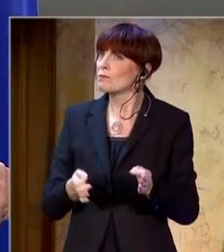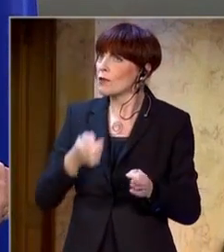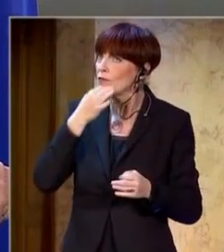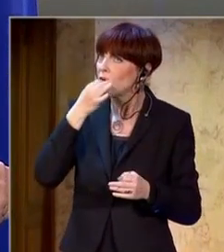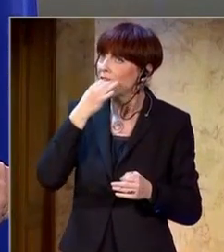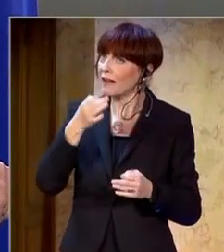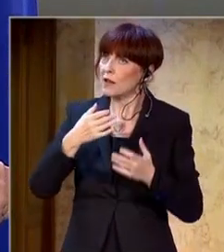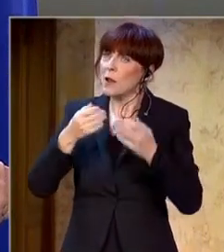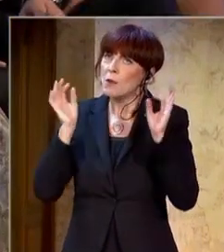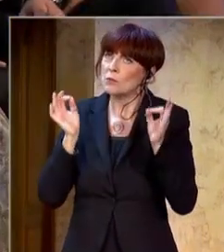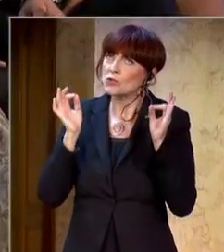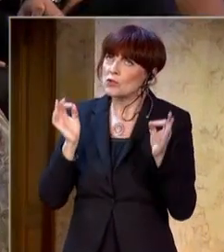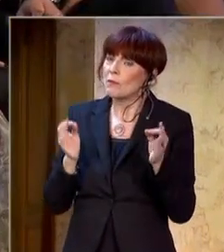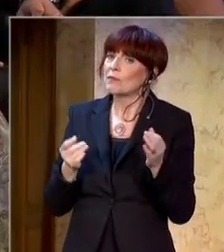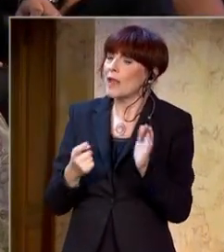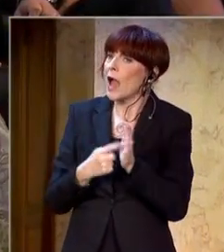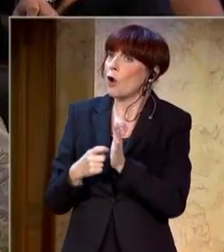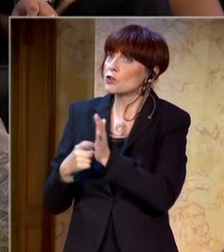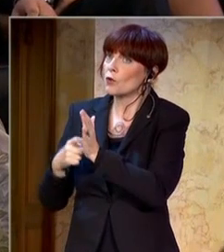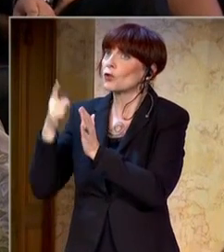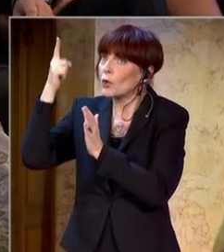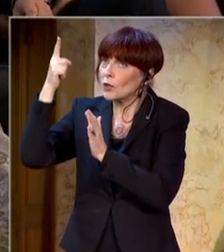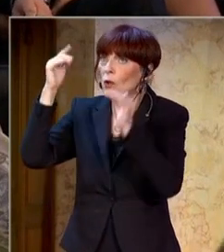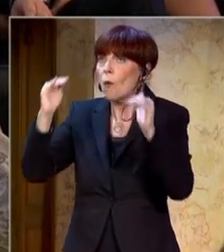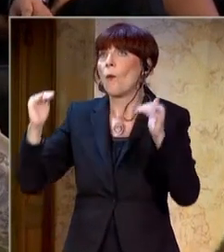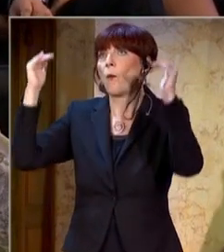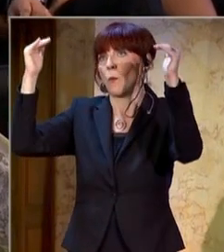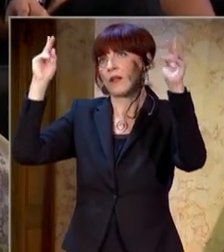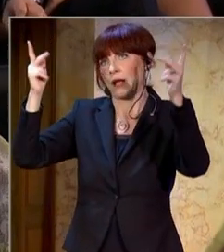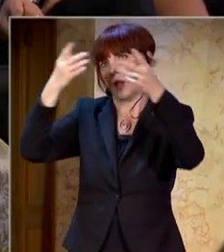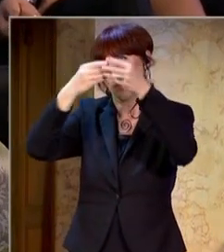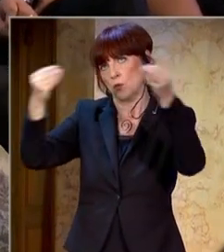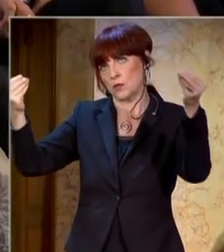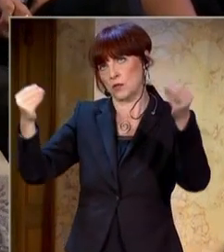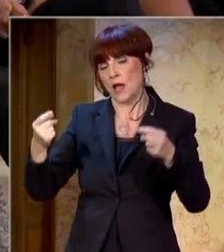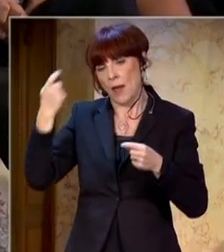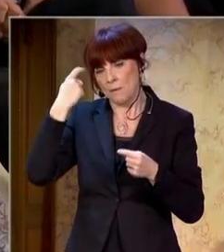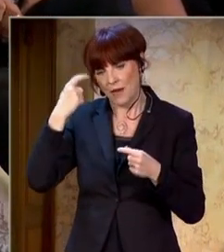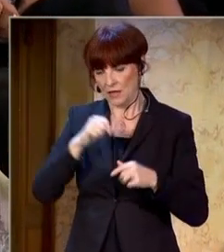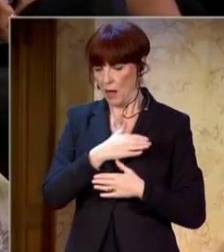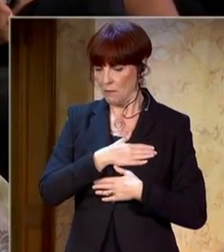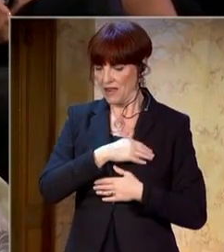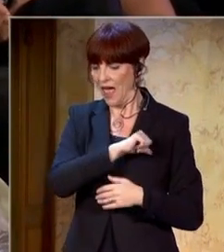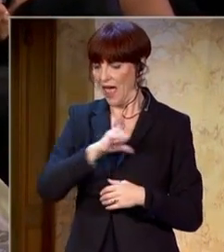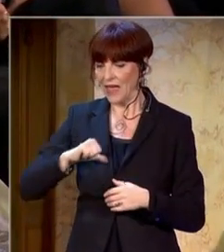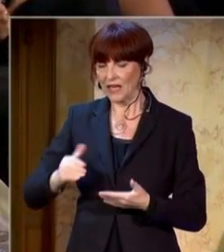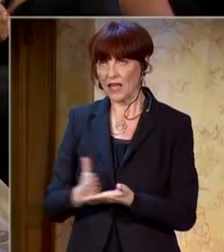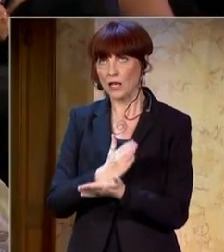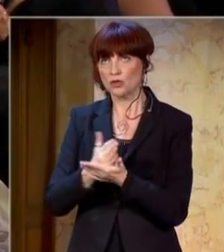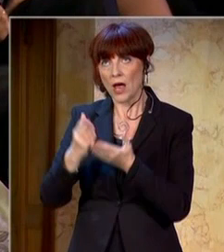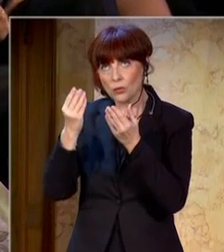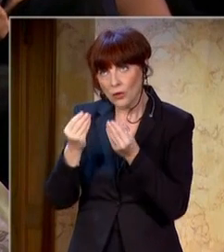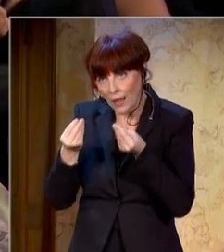Herausforderungen auf dieser Ebene auch gelöst werden können. Also eine Übertragung von Souveränität als Ausfluss der